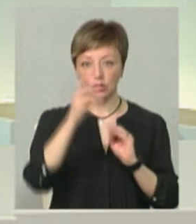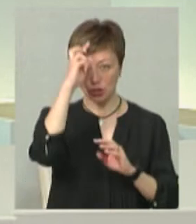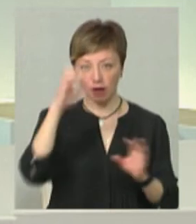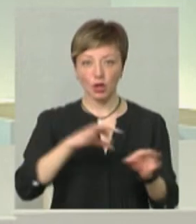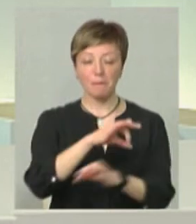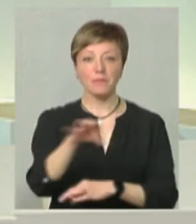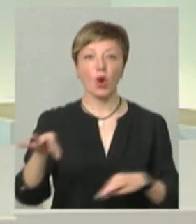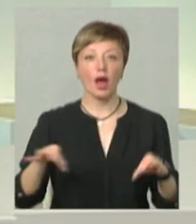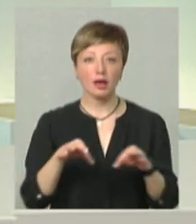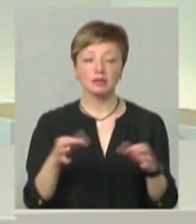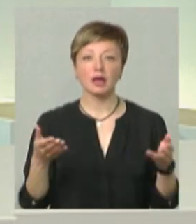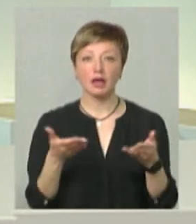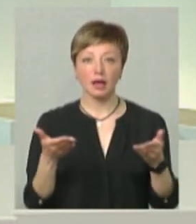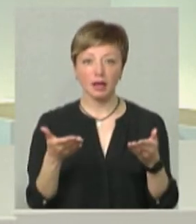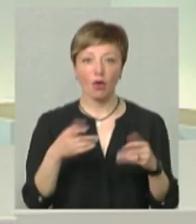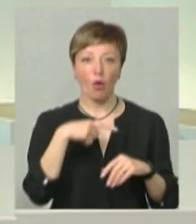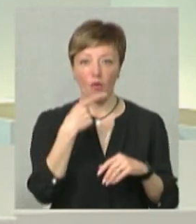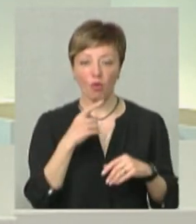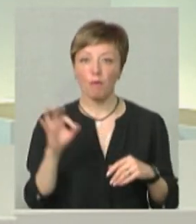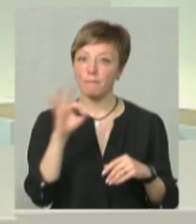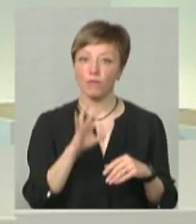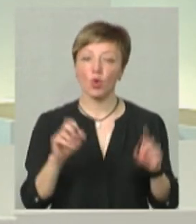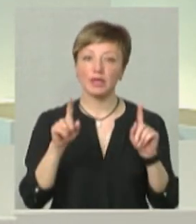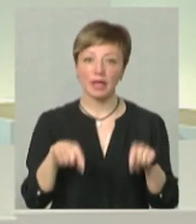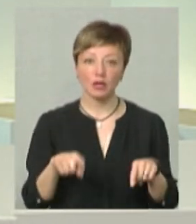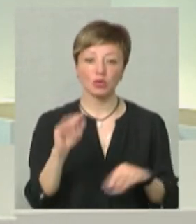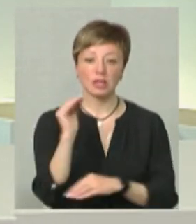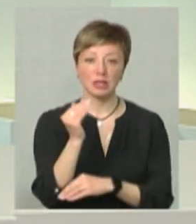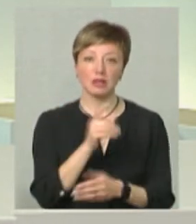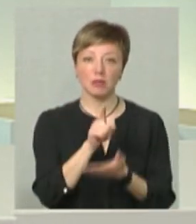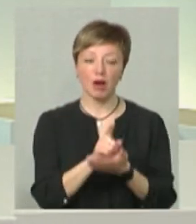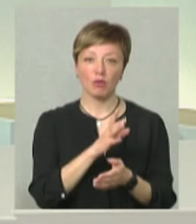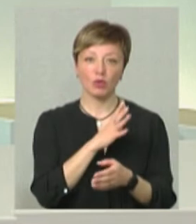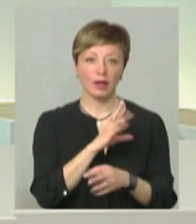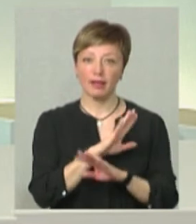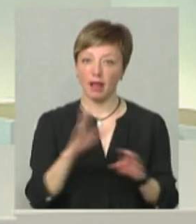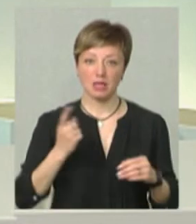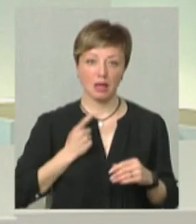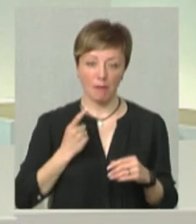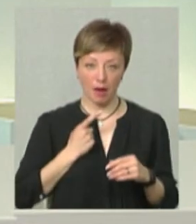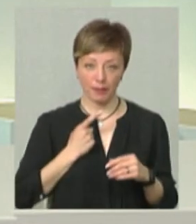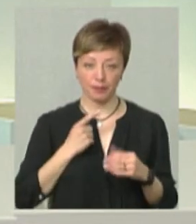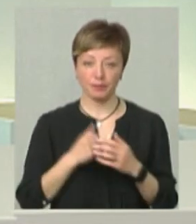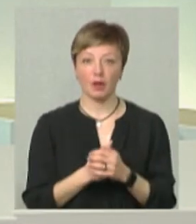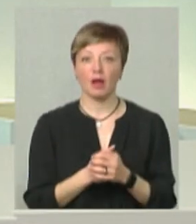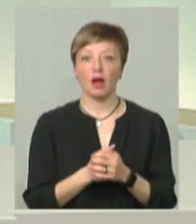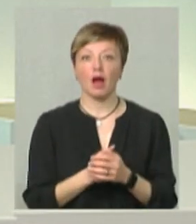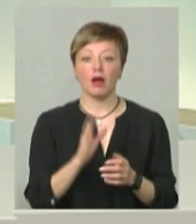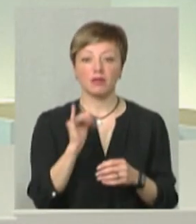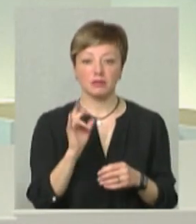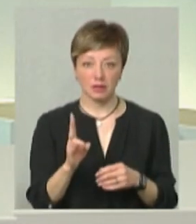проєкт, який говорить про те, що дитина має бути не сама. Так.